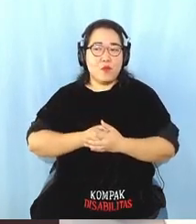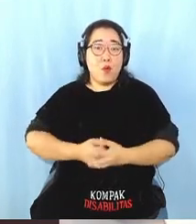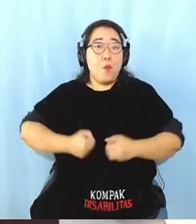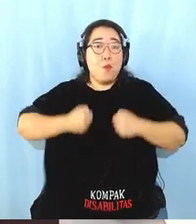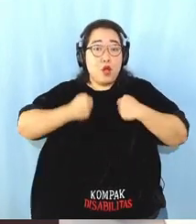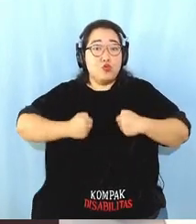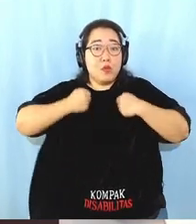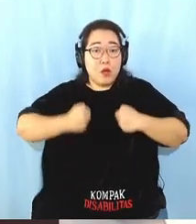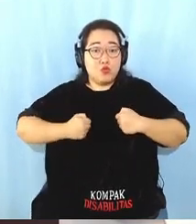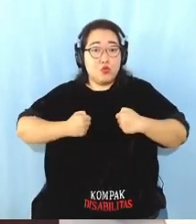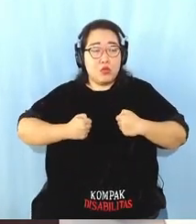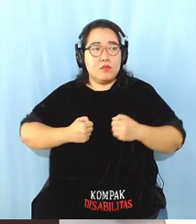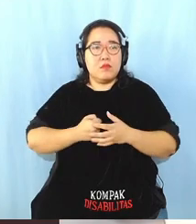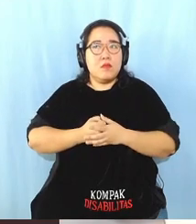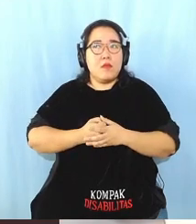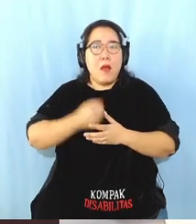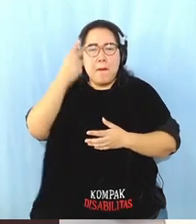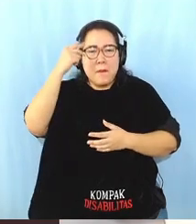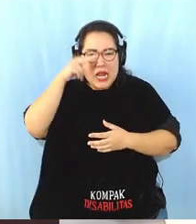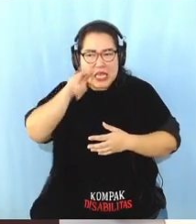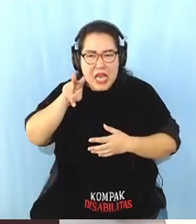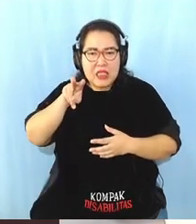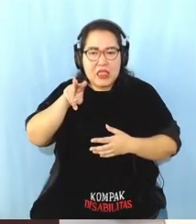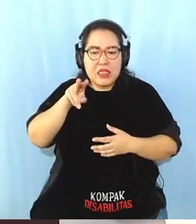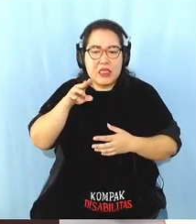menyaksikan peristiwa Yesus ini.